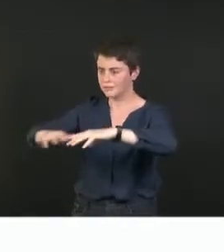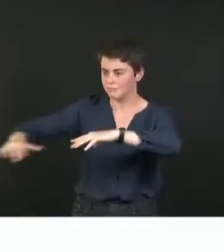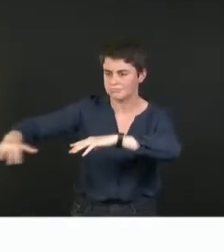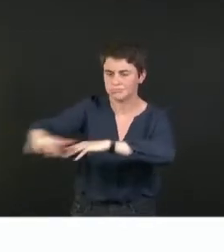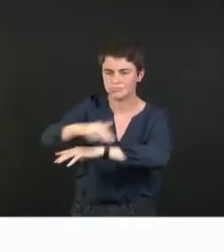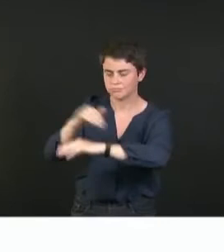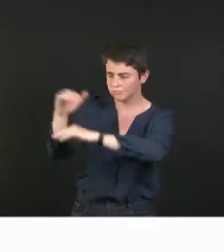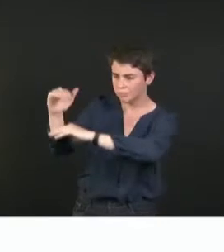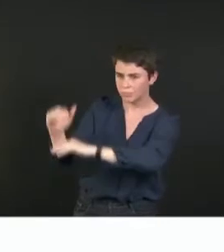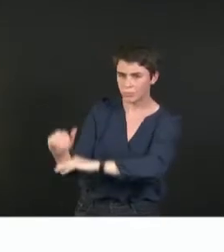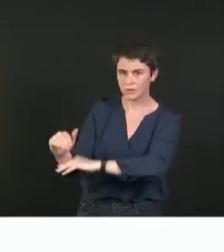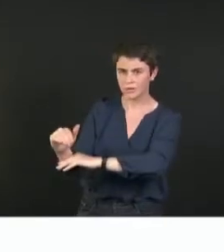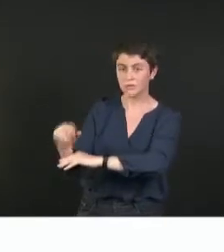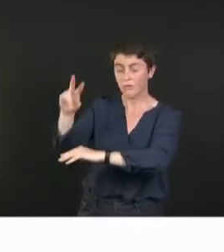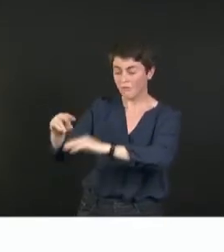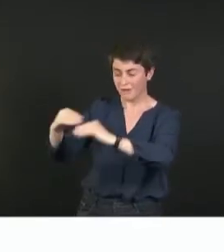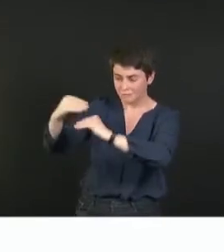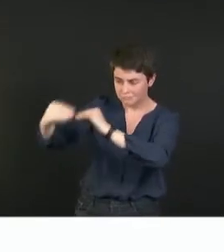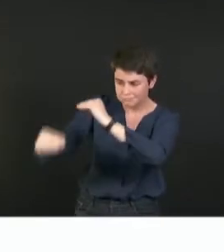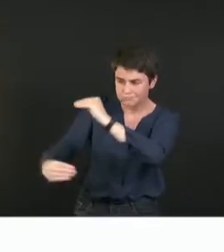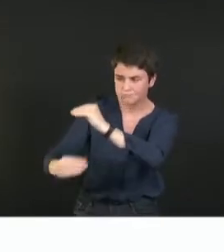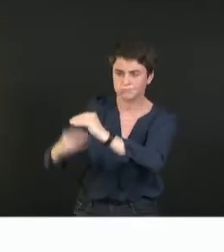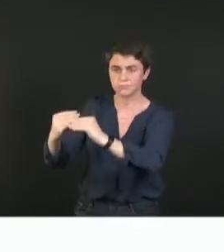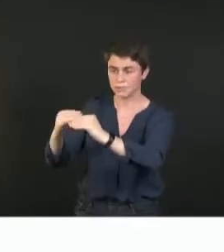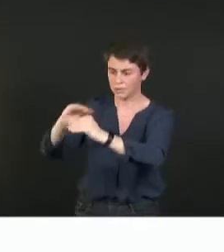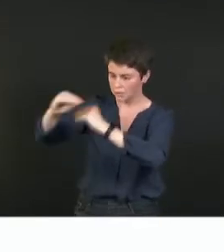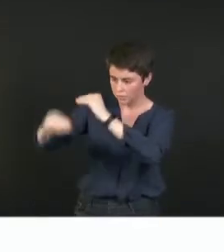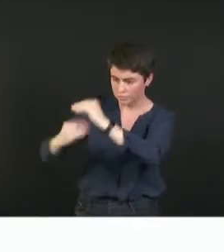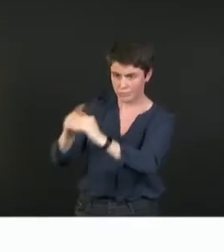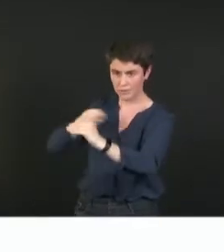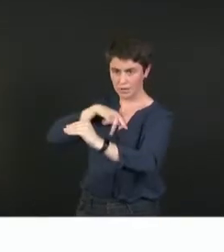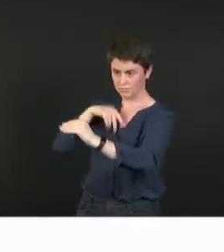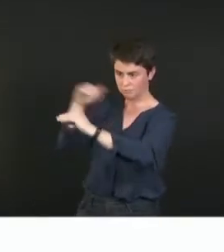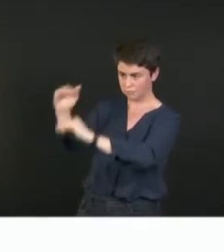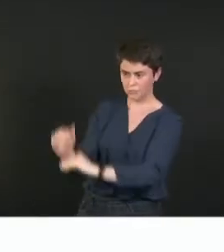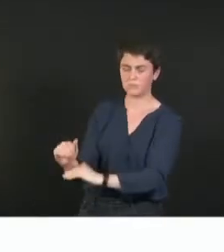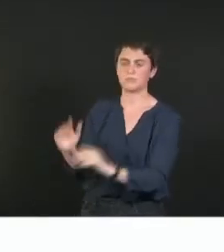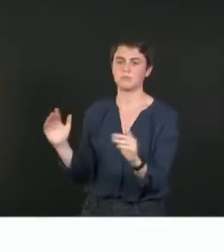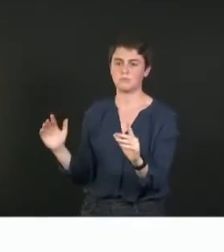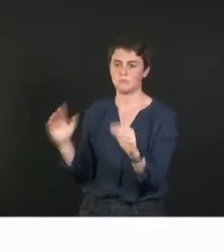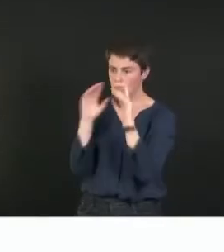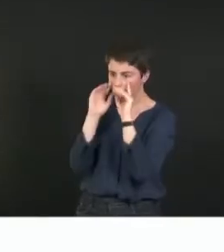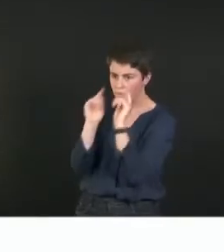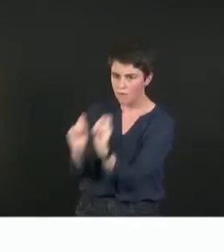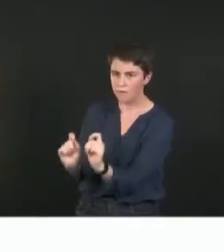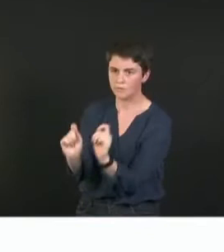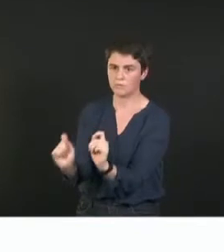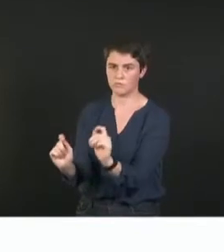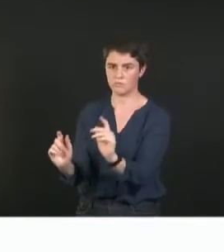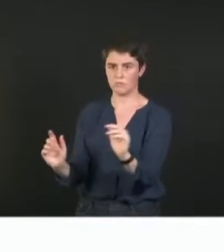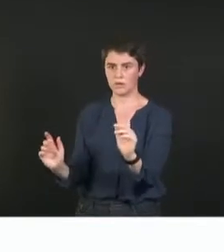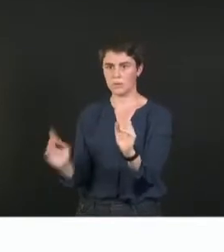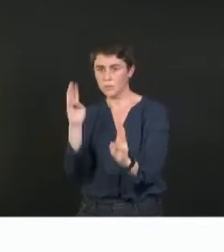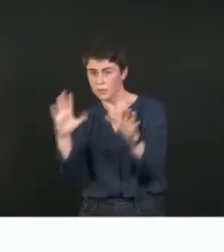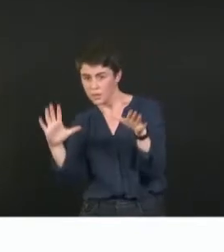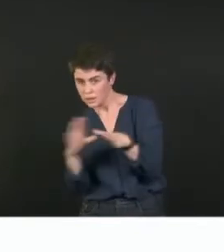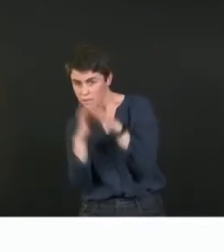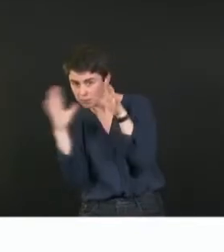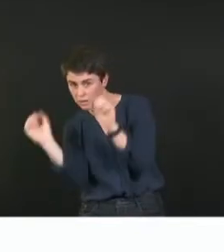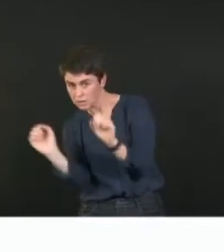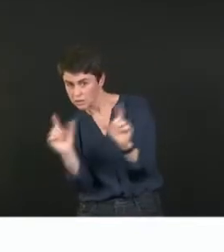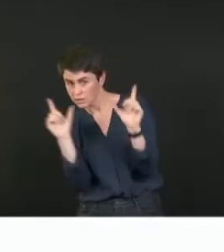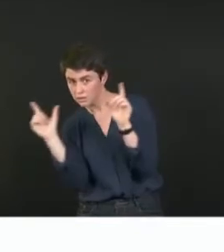mais qui est notre planète. Donc, il s'agit évidemment de la ménager. Alors, si vous avez ces gentilles images, s'il vous